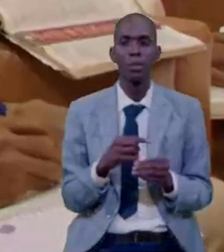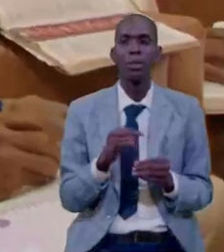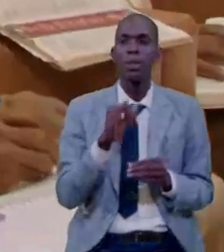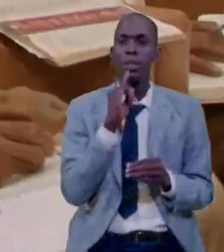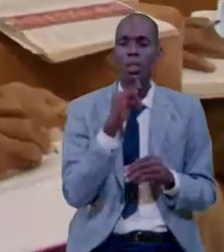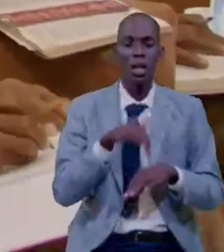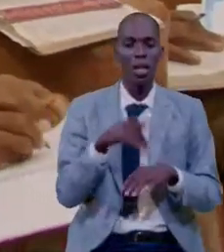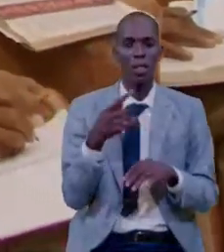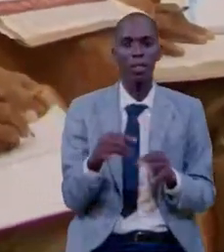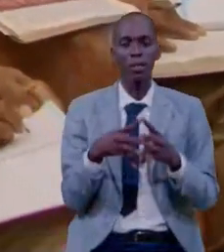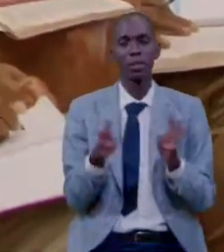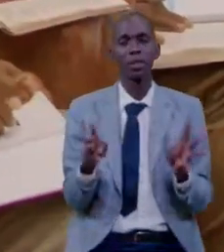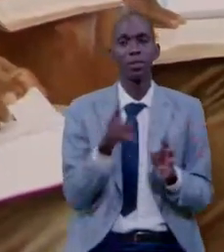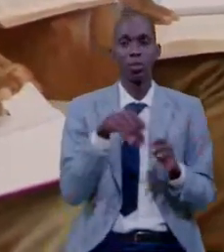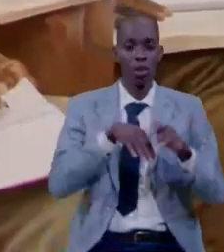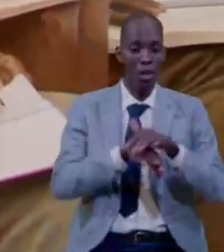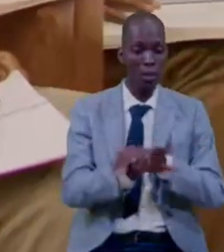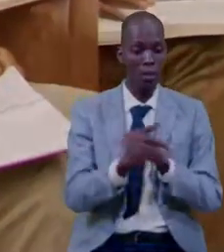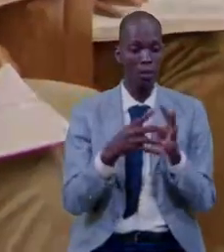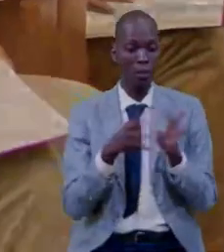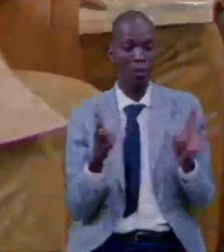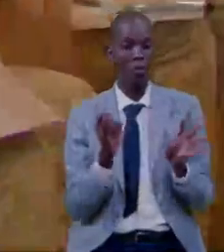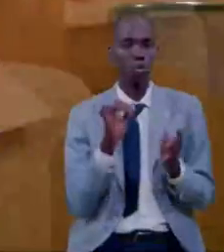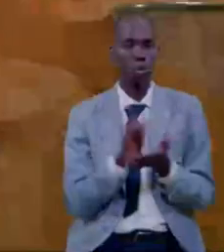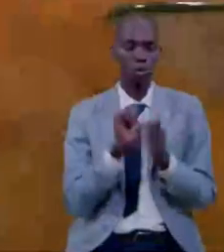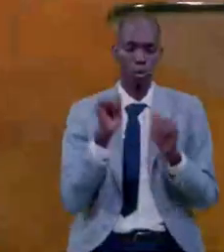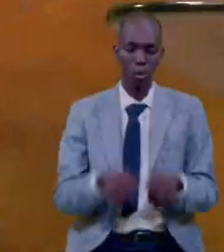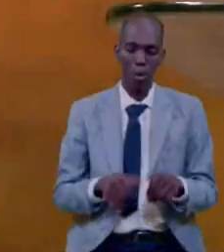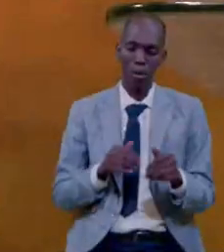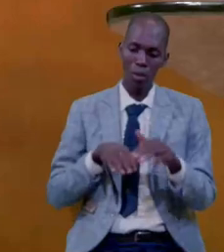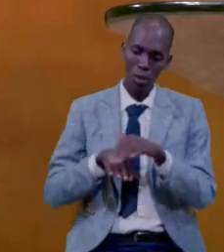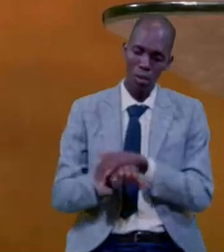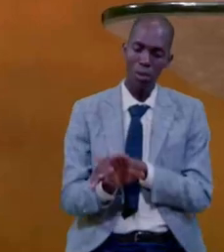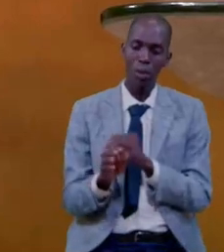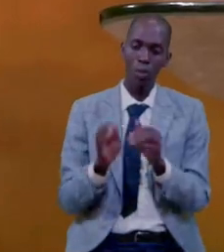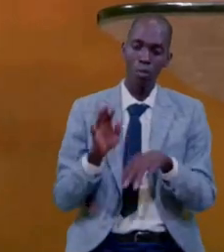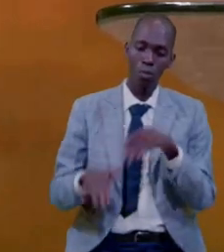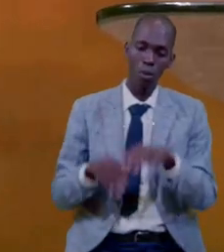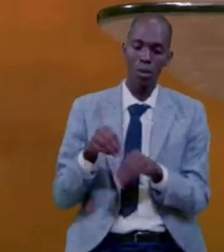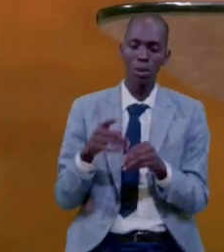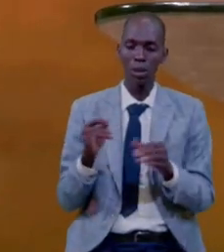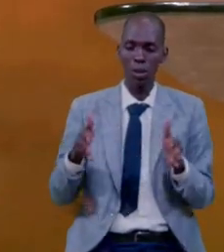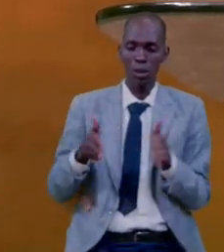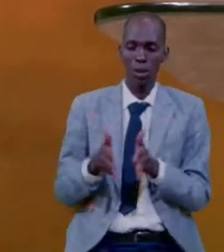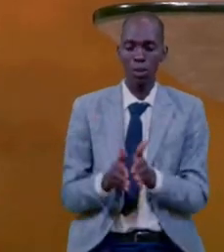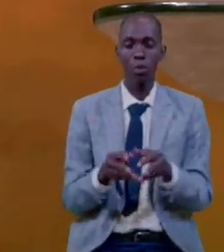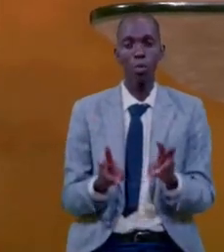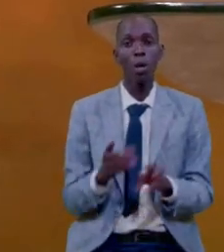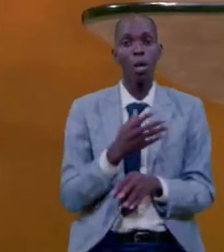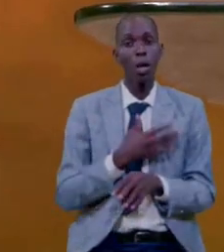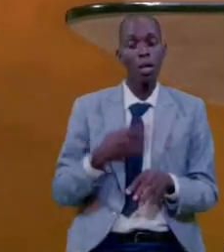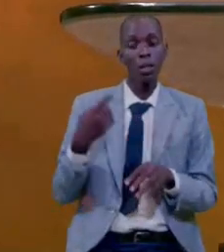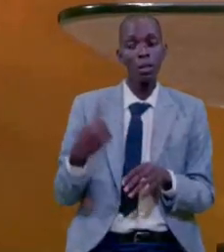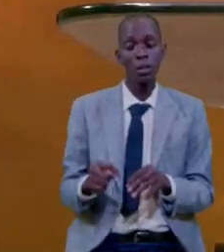êtes entré par le portail afin de marcher dans la voie étroite et la foi dont Jacques